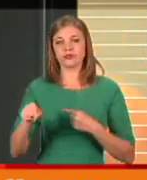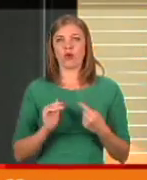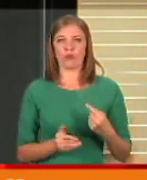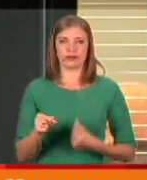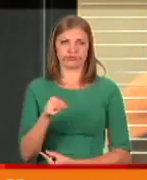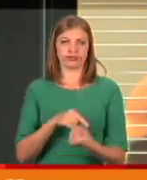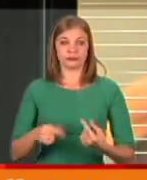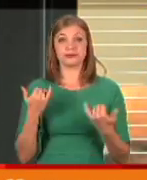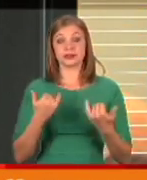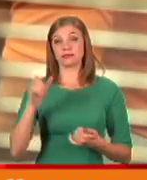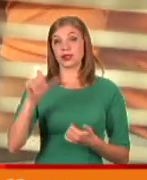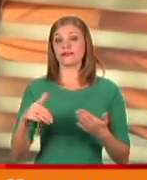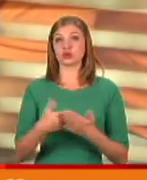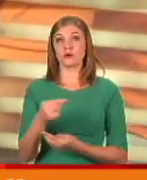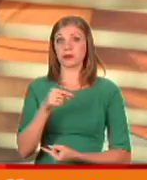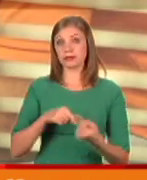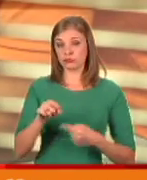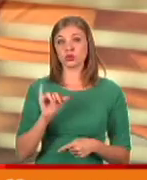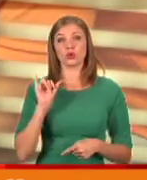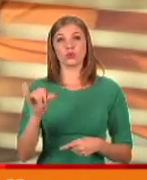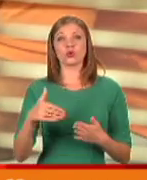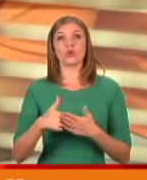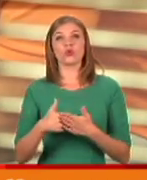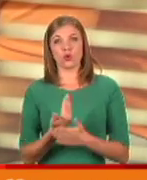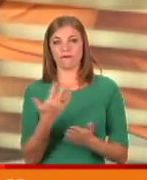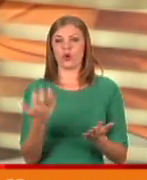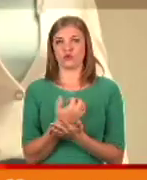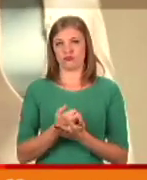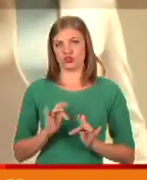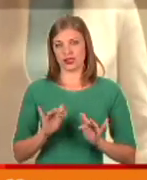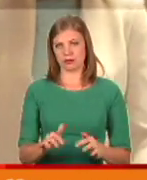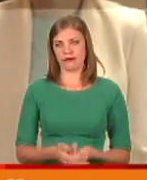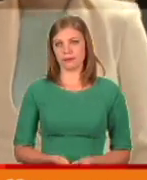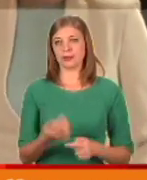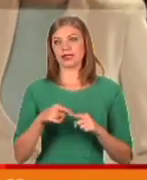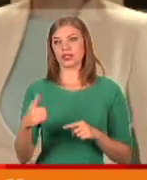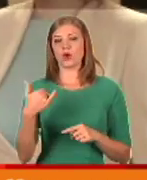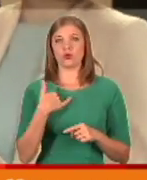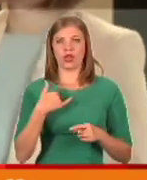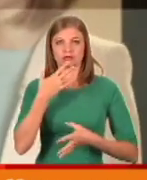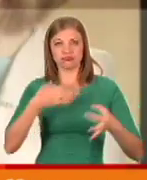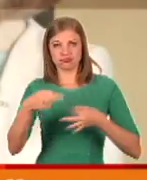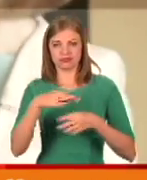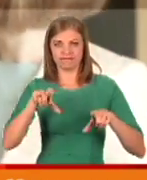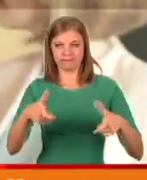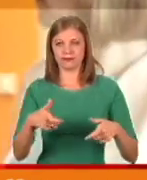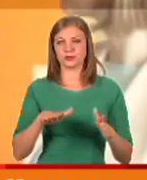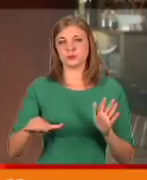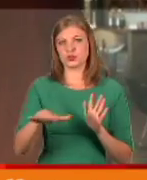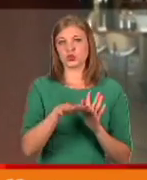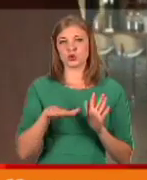комерційне середовище. Тепер він знову бізнесмен і у нього нова успішна справа. Це у нас коворкінг. Тут у нас